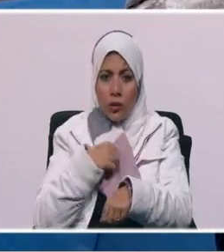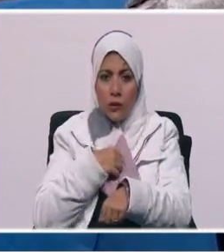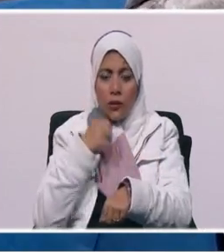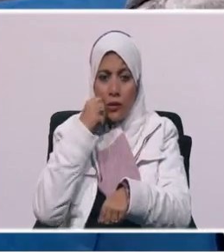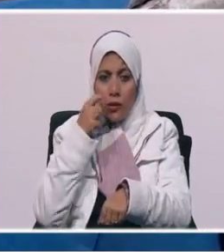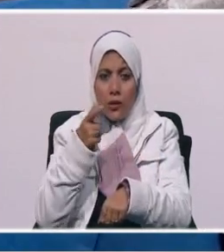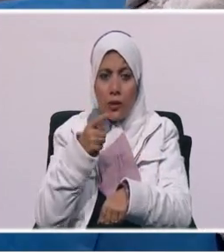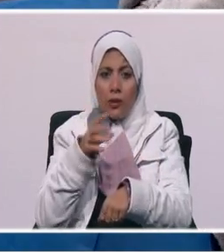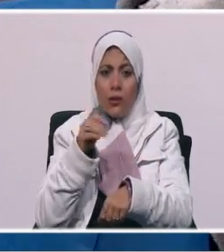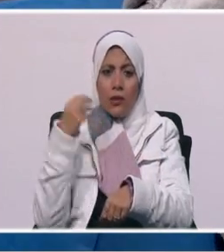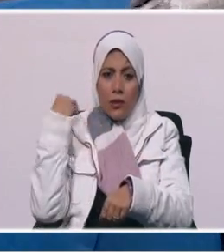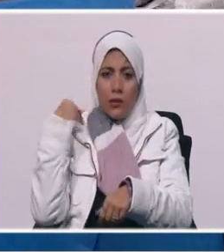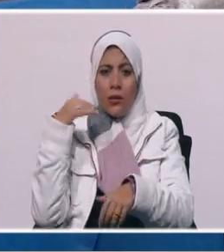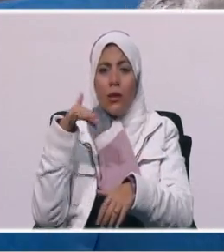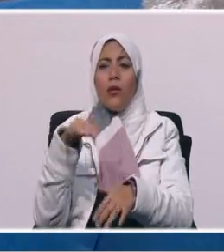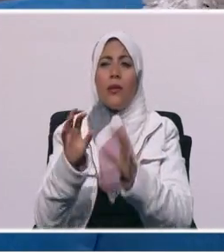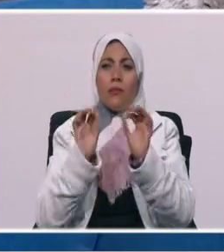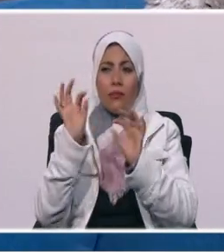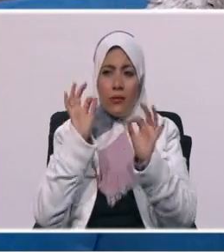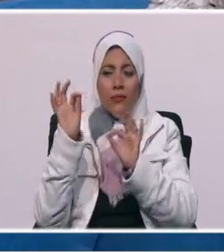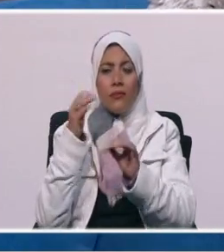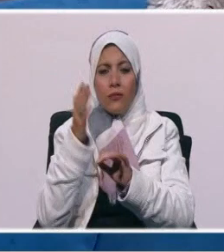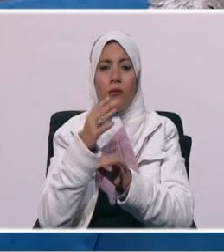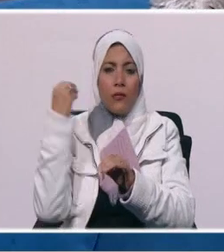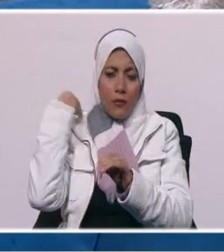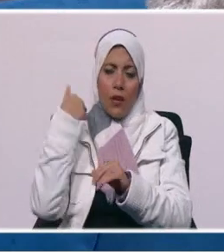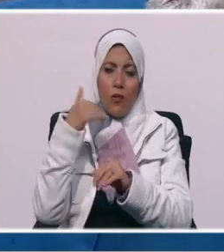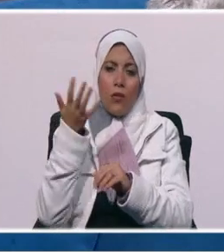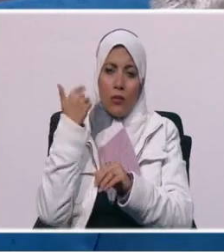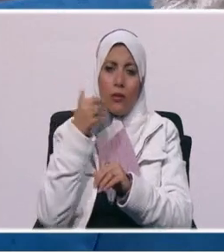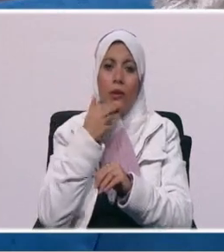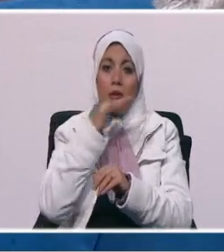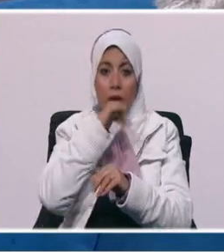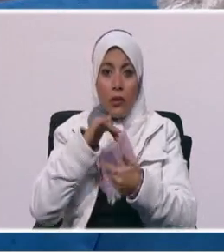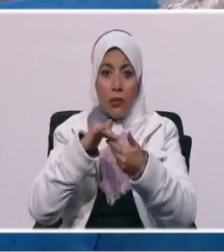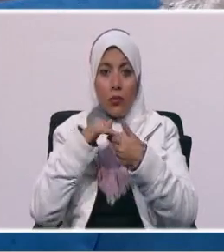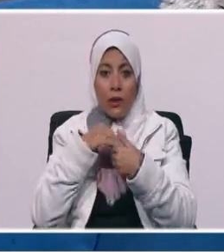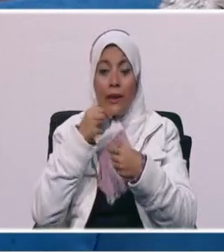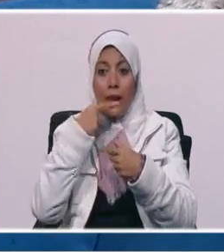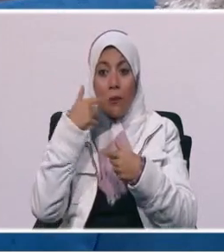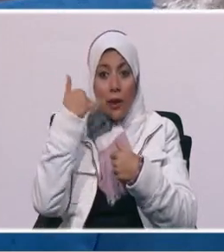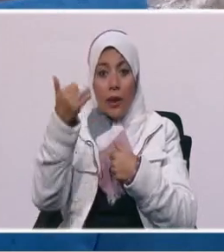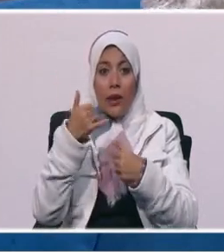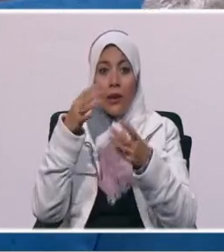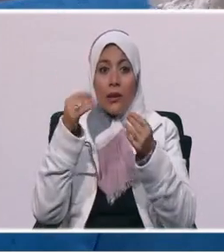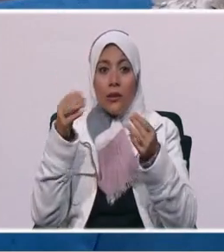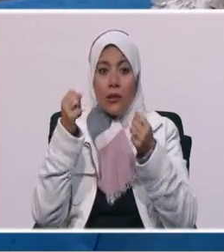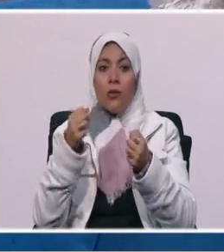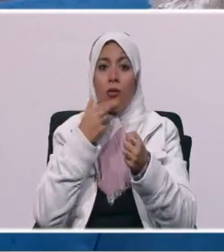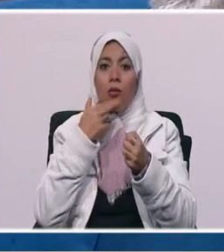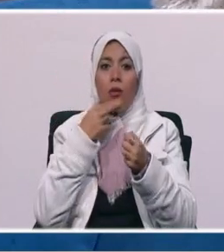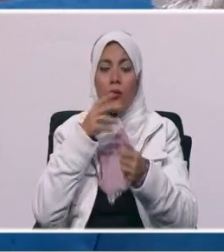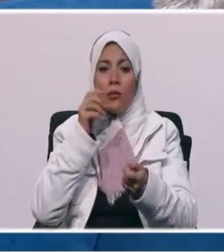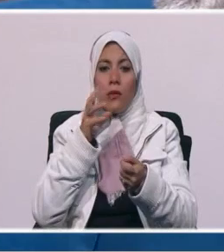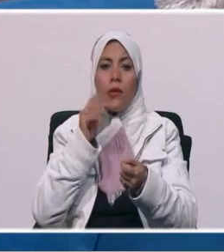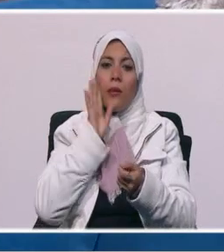وكان عندي بعض الالام في ظهري كنت بروح له بتاع، جه واطمن عليا كتير. المدرب بتاعي قبل كده،